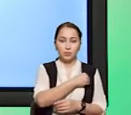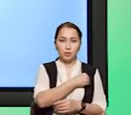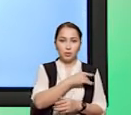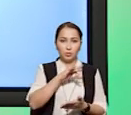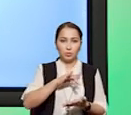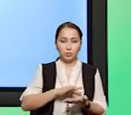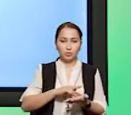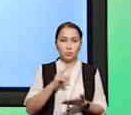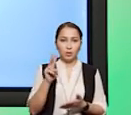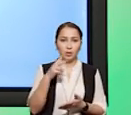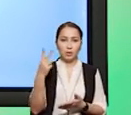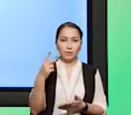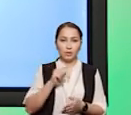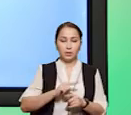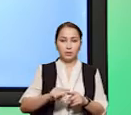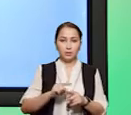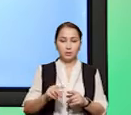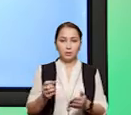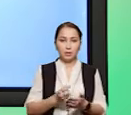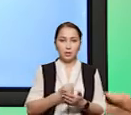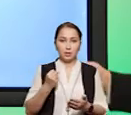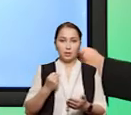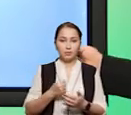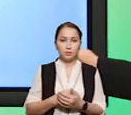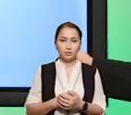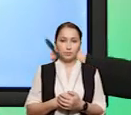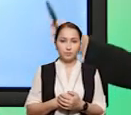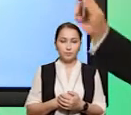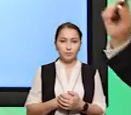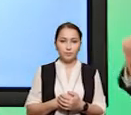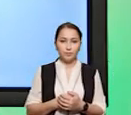o'rtacha kvadratik tezligini aniqlang.